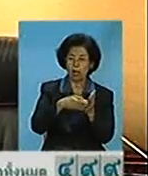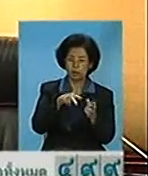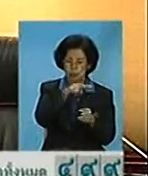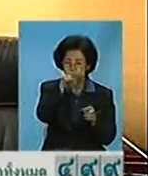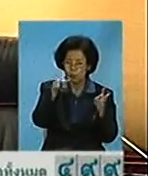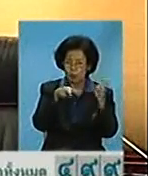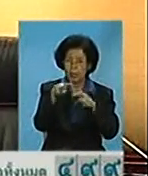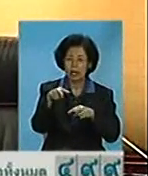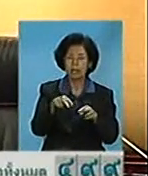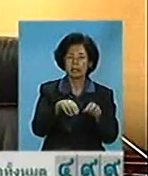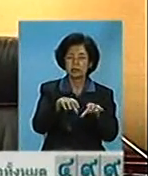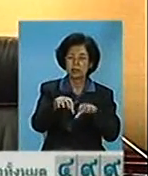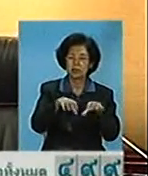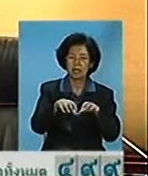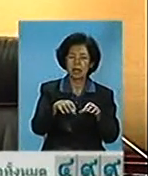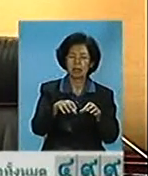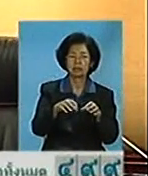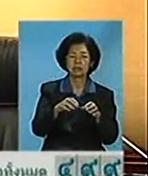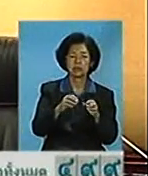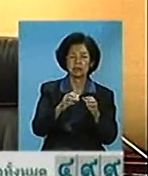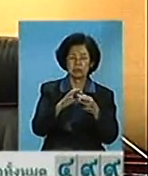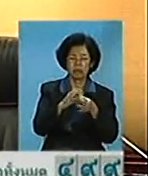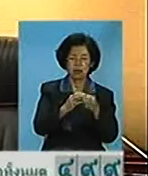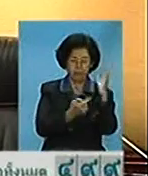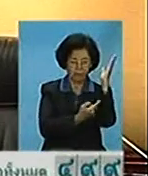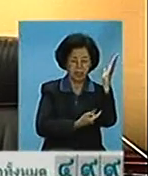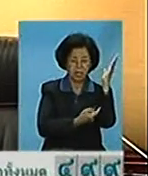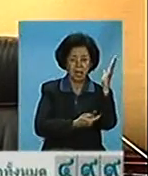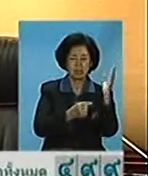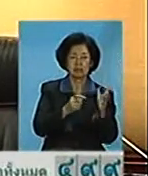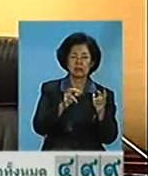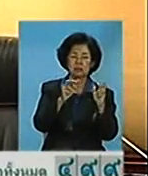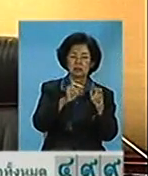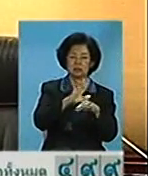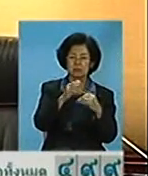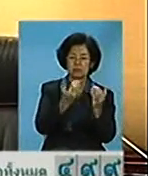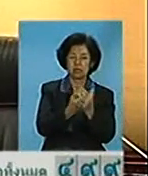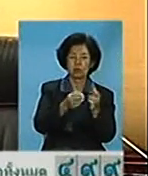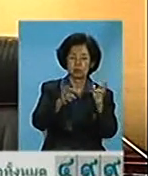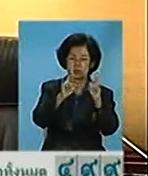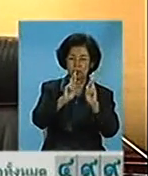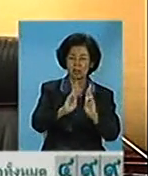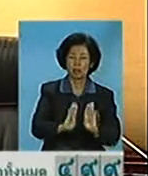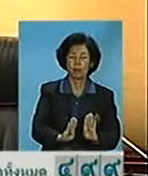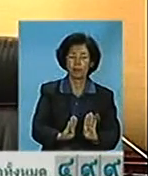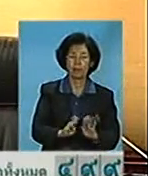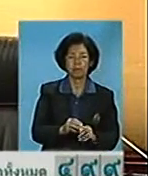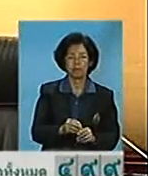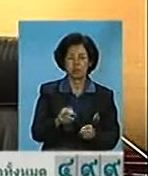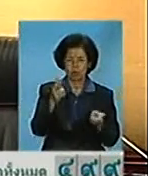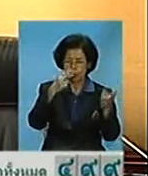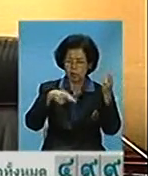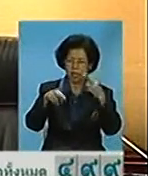การยางพาราของประเทศทั้งระบบทั้งระบบก็ถ้าในภาษาที่ในวงการที่เราเข้าใจกันก็หมายว่าดูแลตั้ง